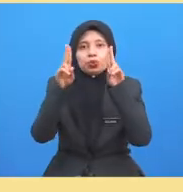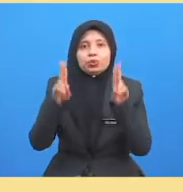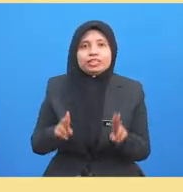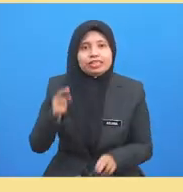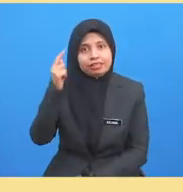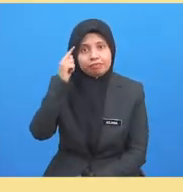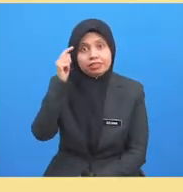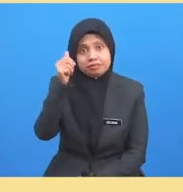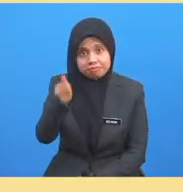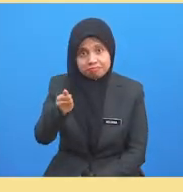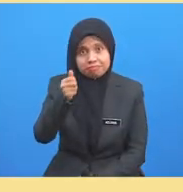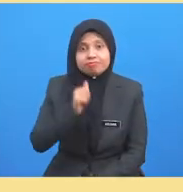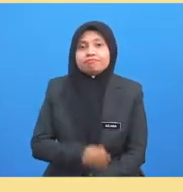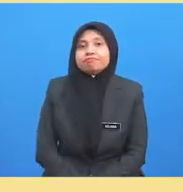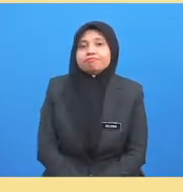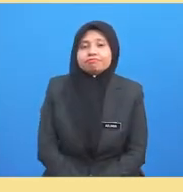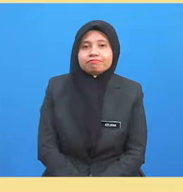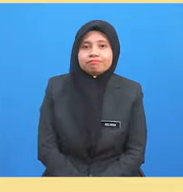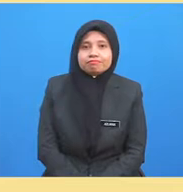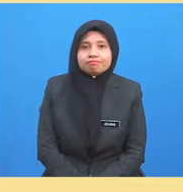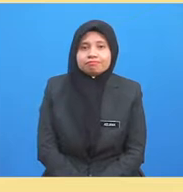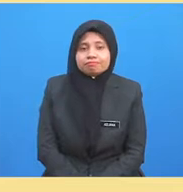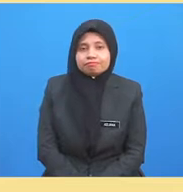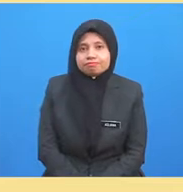uji minda anda.